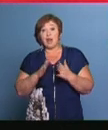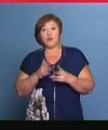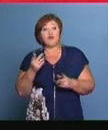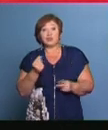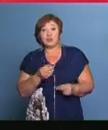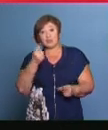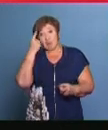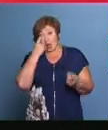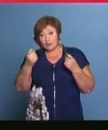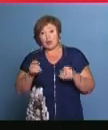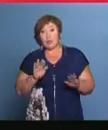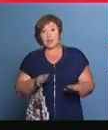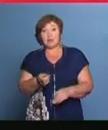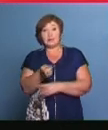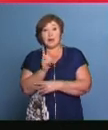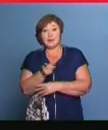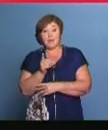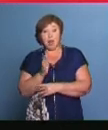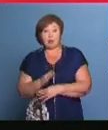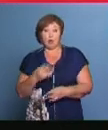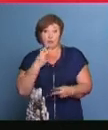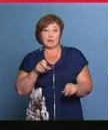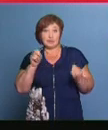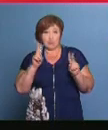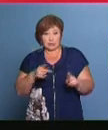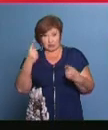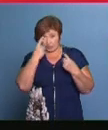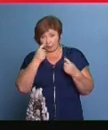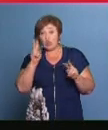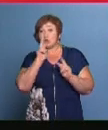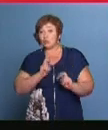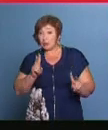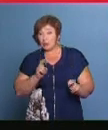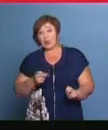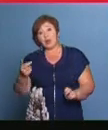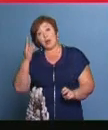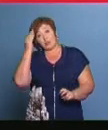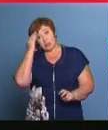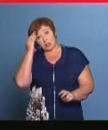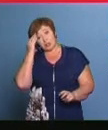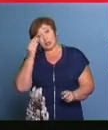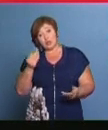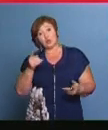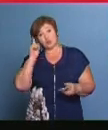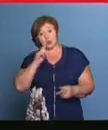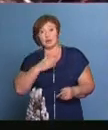сообщения местных рыбаков о волчьих стаях. Специалисты информацию проверили, их мнение записали наши